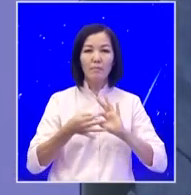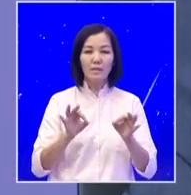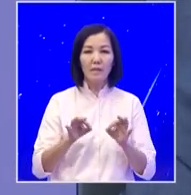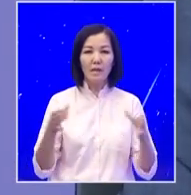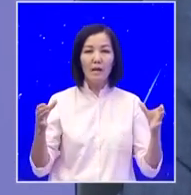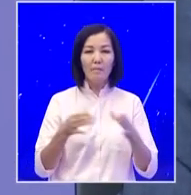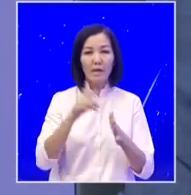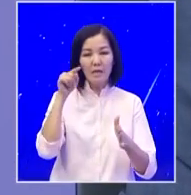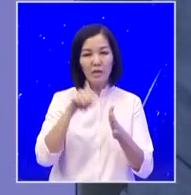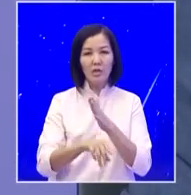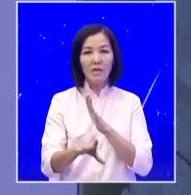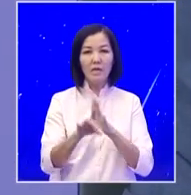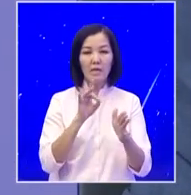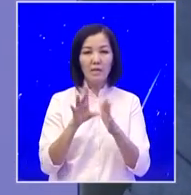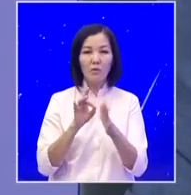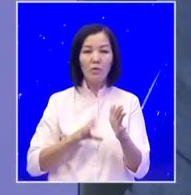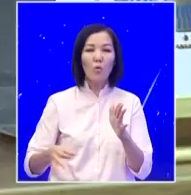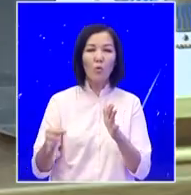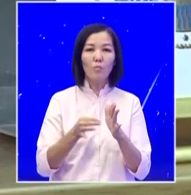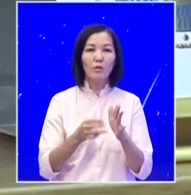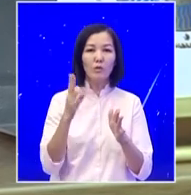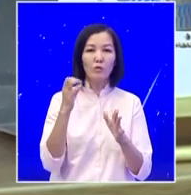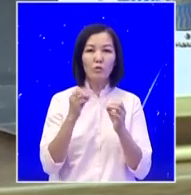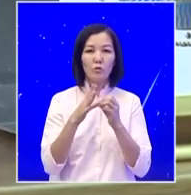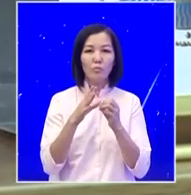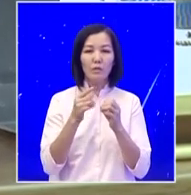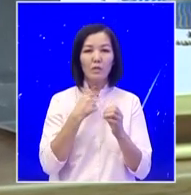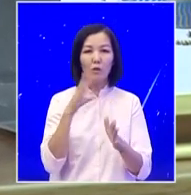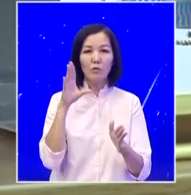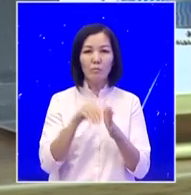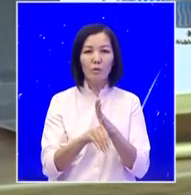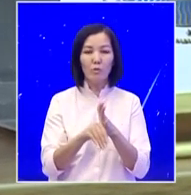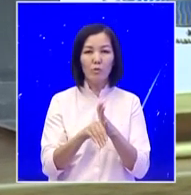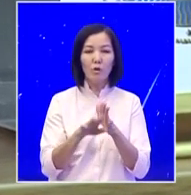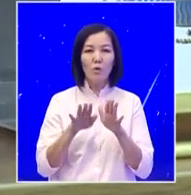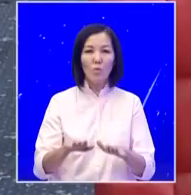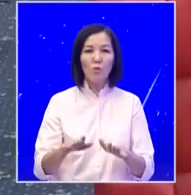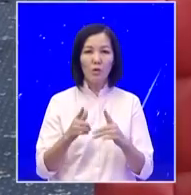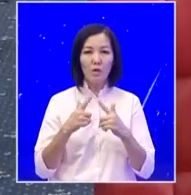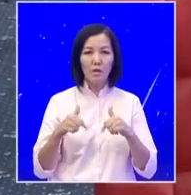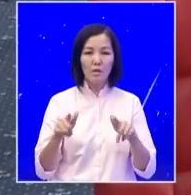Партия ішілік іріктеуді өткізуге облыста 315 дауыс беру учаскесі даярланған.